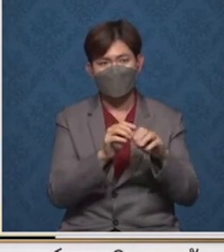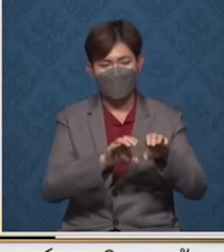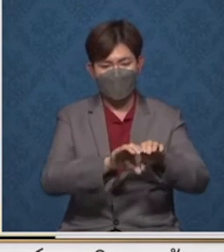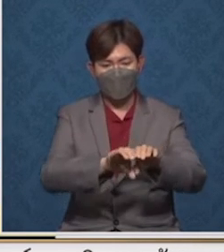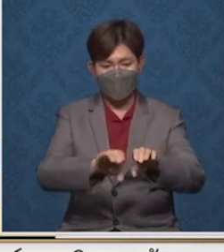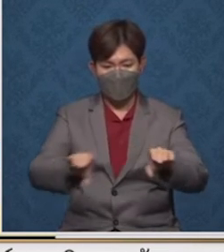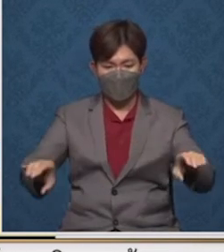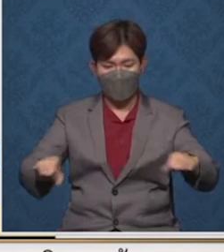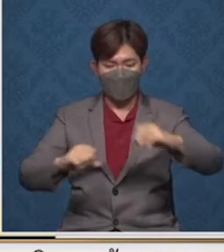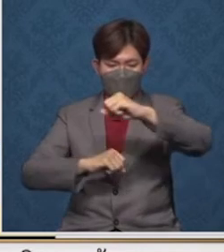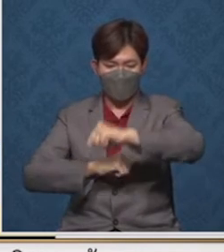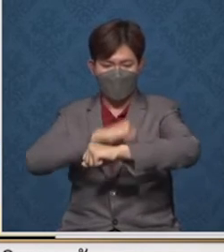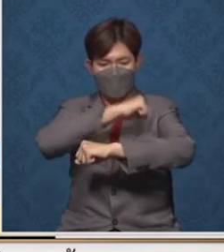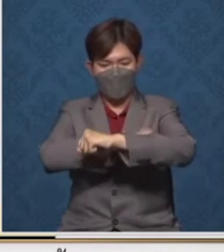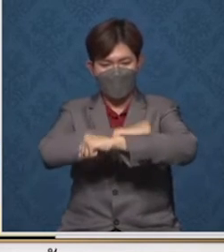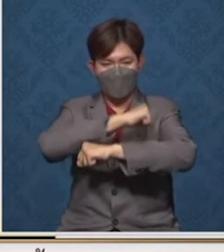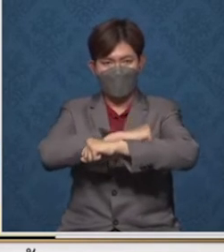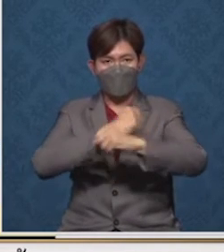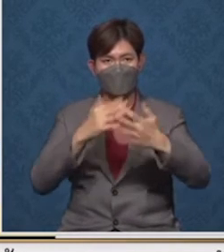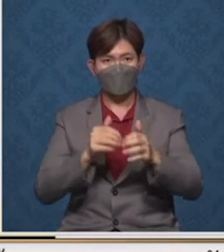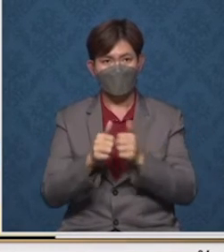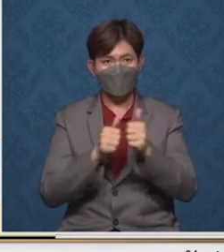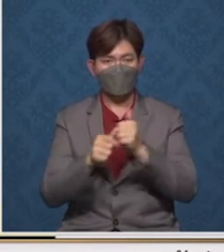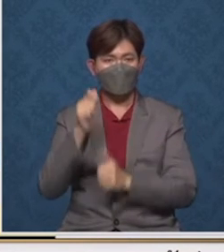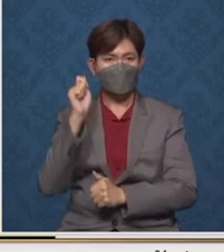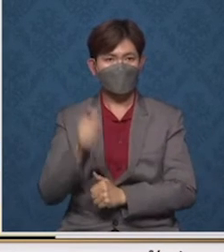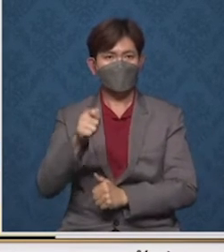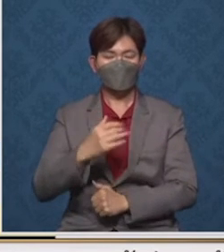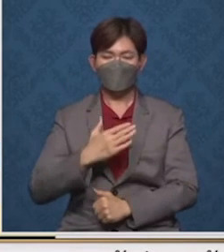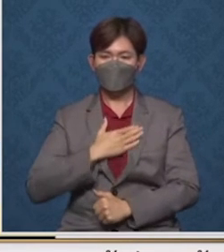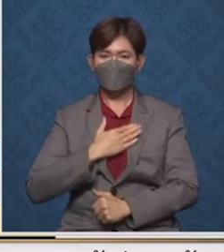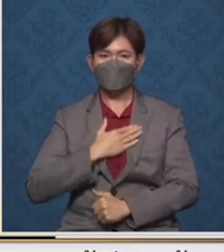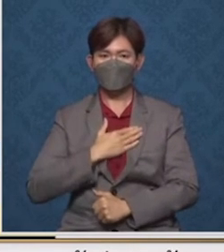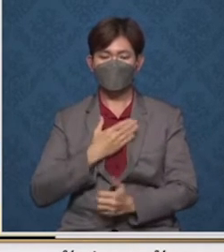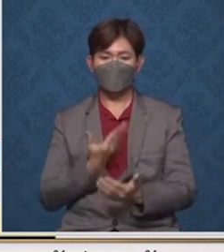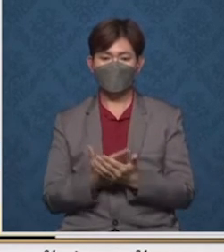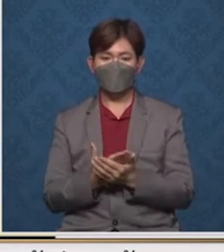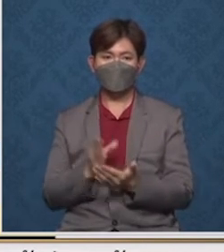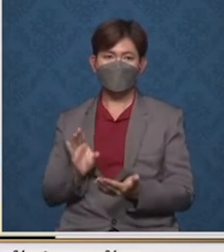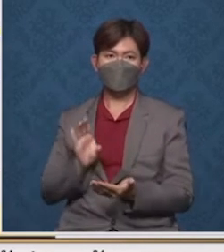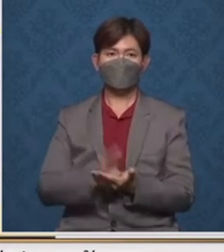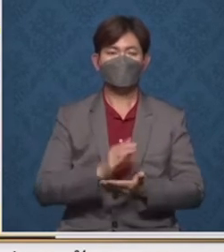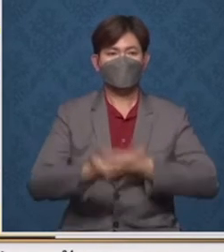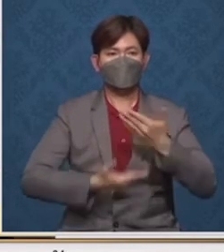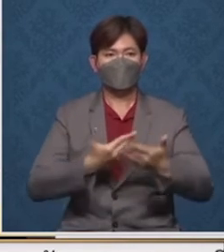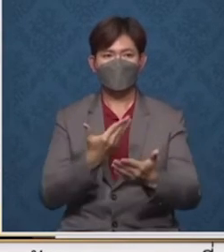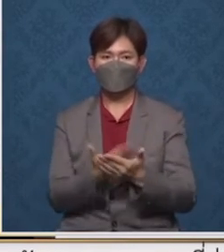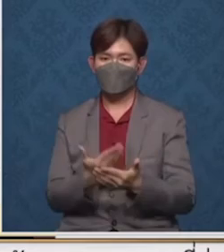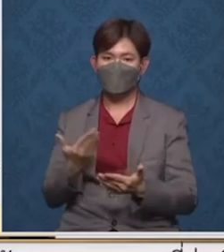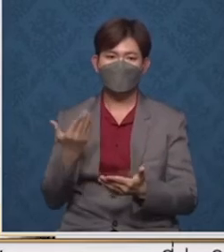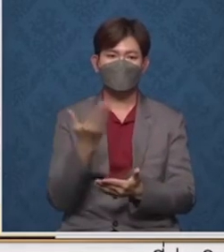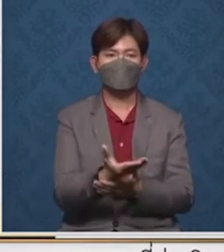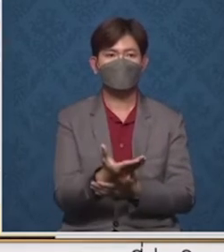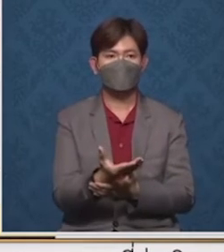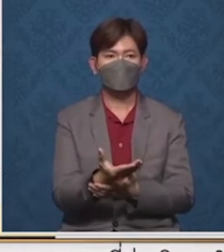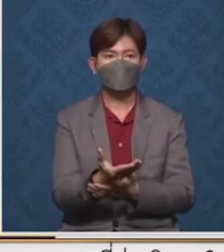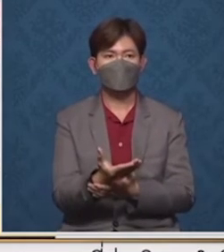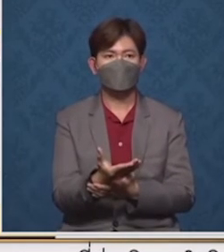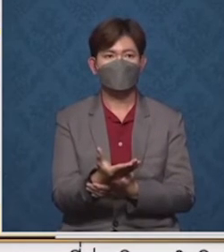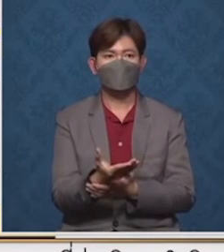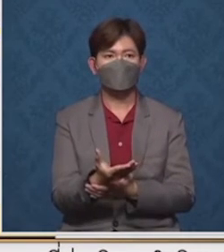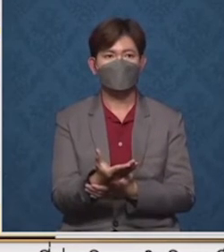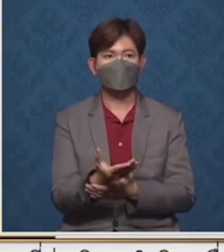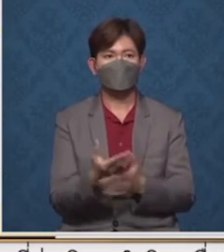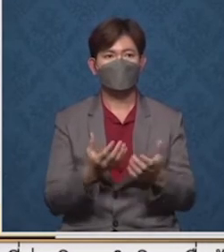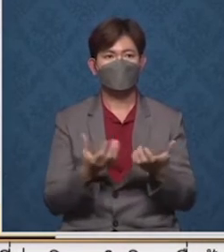กลางๆถึงข้าวประมูลครับผมชลน่านศรีแก้วนายทุนข้าวไม้หลวงผมไปประมูลซื้อเหล็กคนก็ไม่